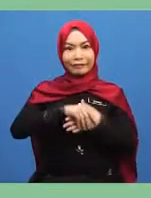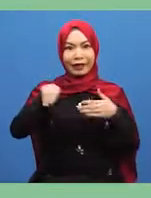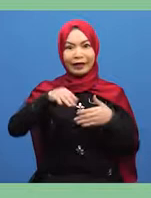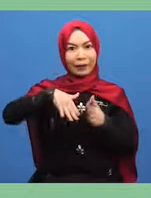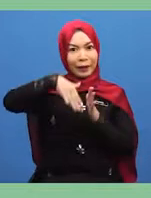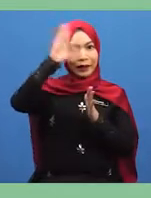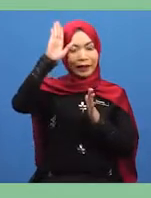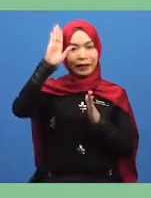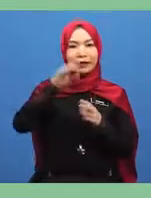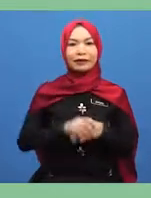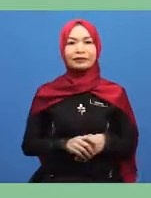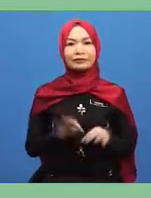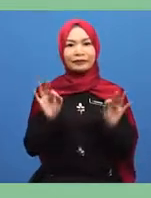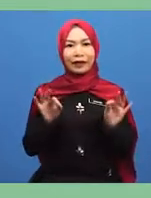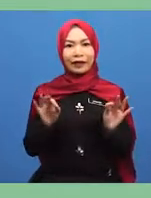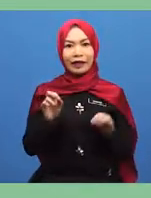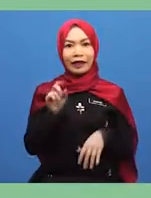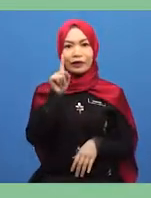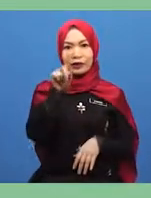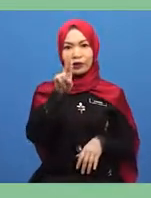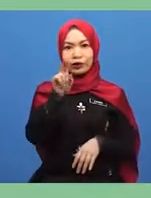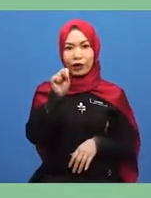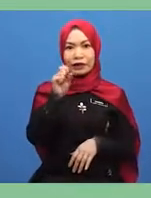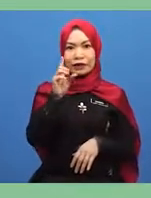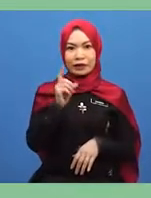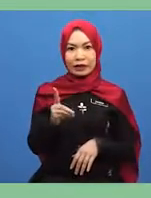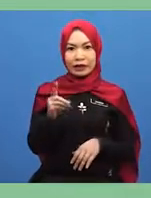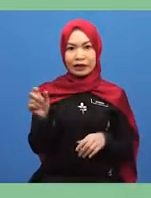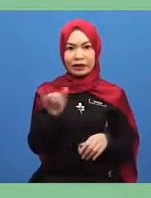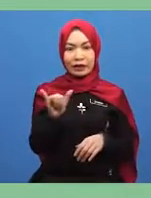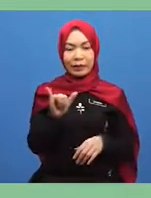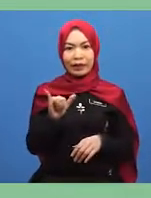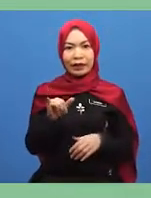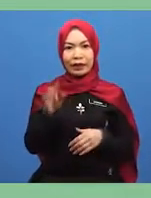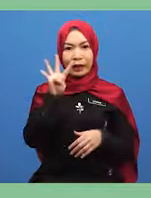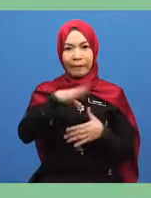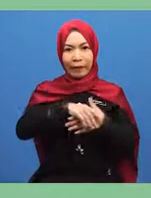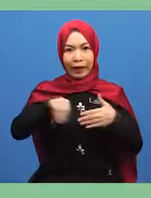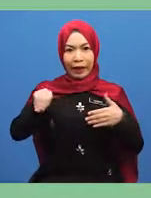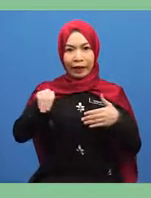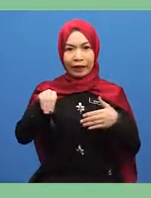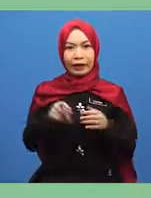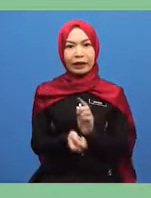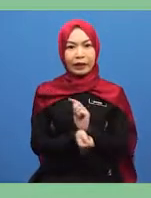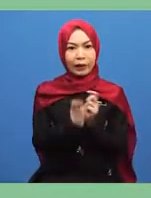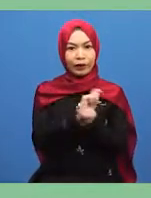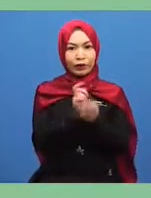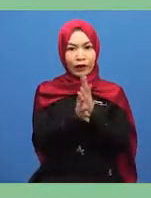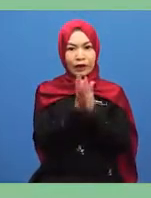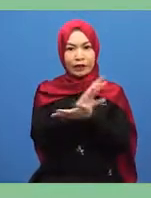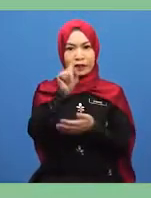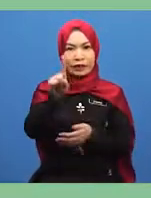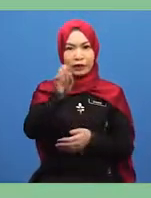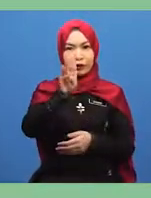Sebaliknya, sekiranya kadar pertukaran 1 USD sama dengan RM4, pertukar menjadi 1 USD